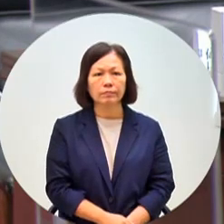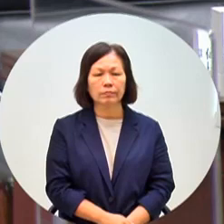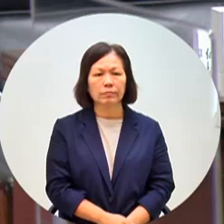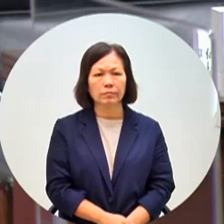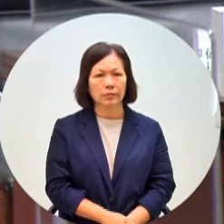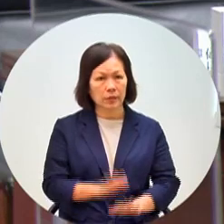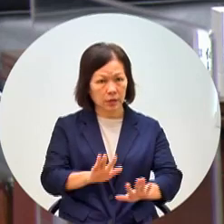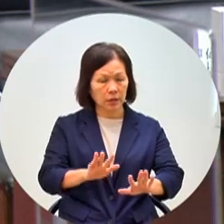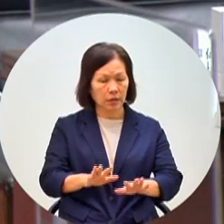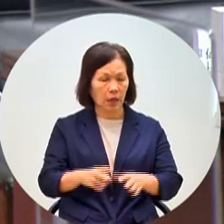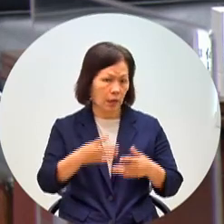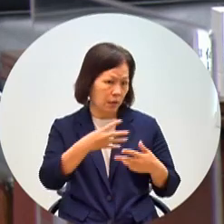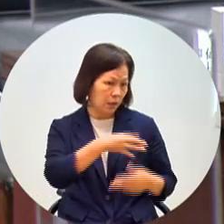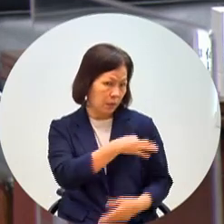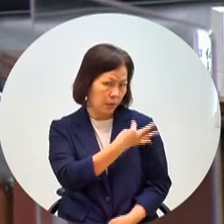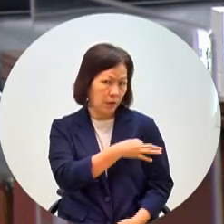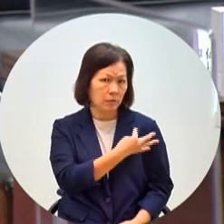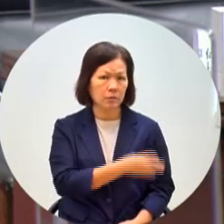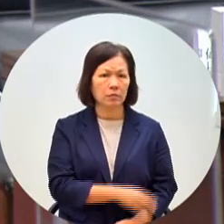今天礼拜四了，